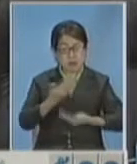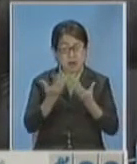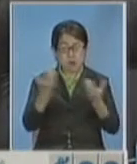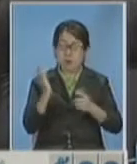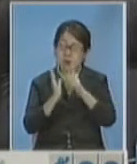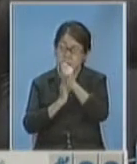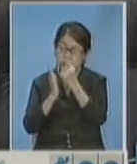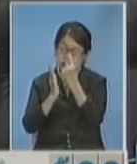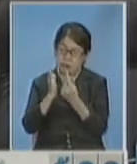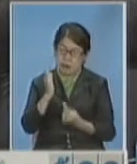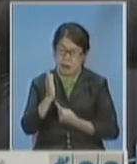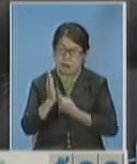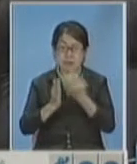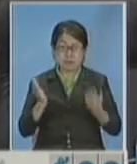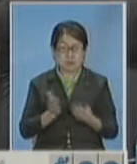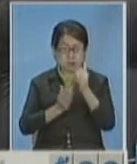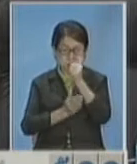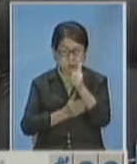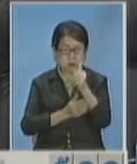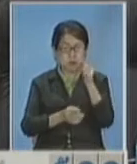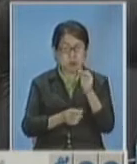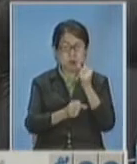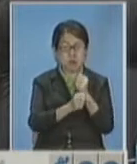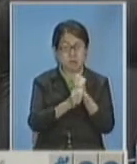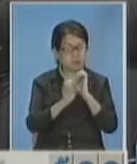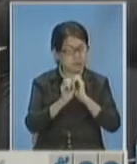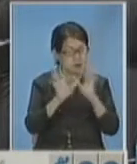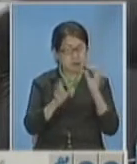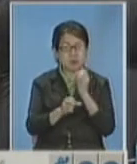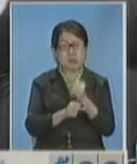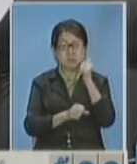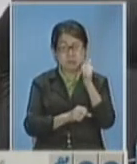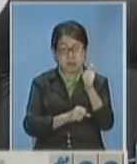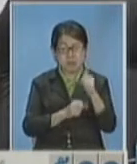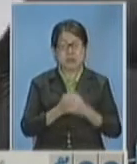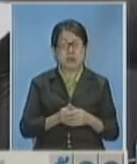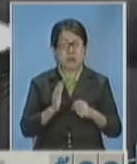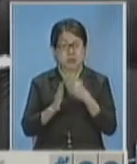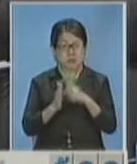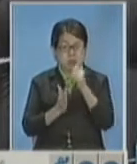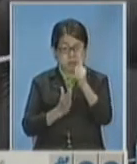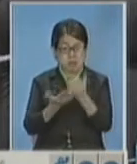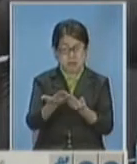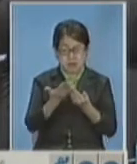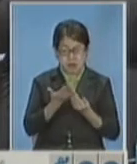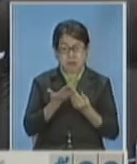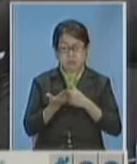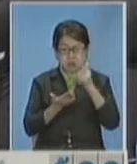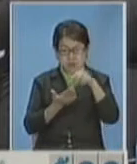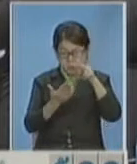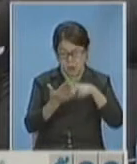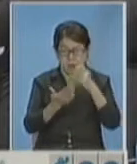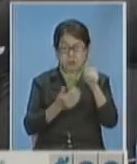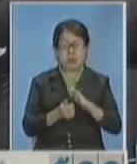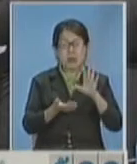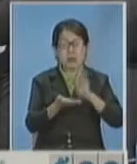ณฑ์นั้นเป็นเรื่องดีค่ะแต่เราต้องทำให้ถูกแล้วมีประสิทธิภาพข้อสังเกตนี้น่าสนใจมากนะคะถ้าท่านได้อ่านเป็นการ